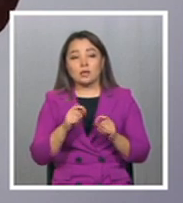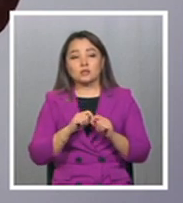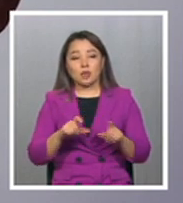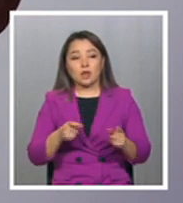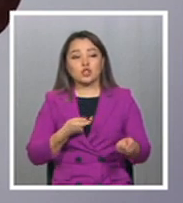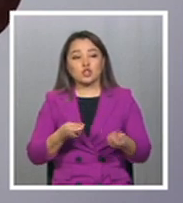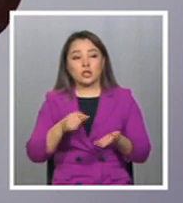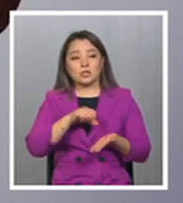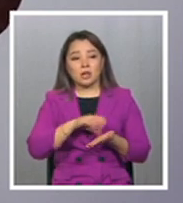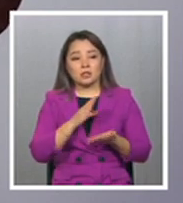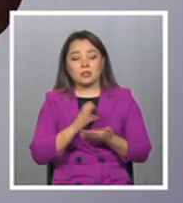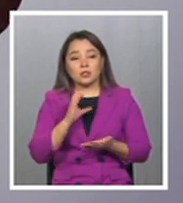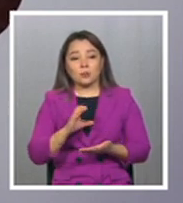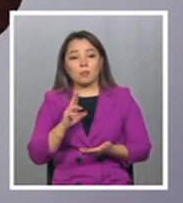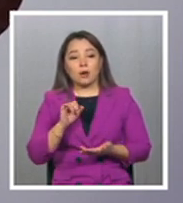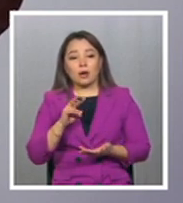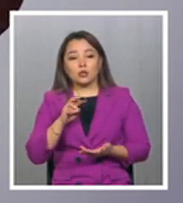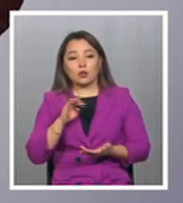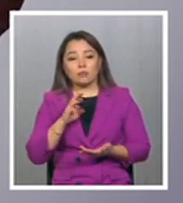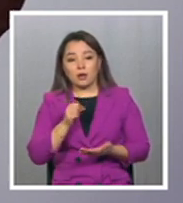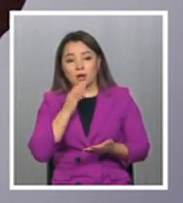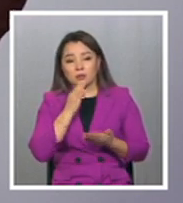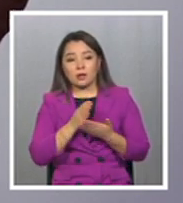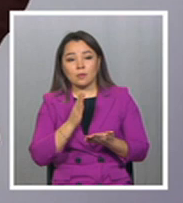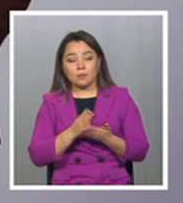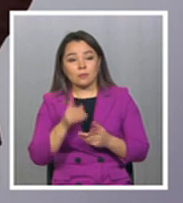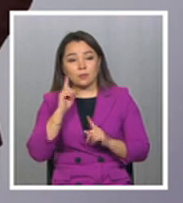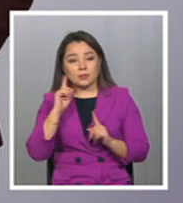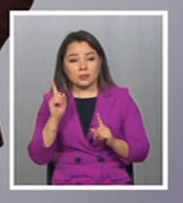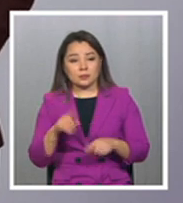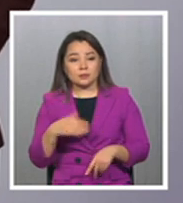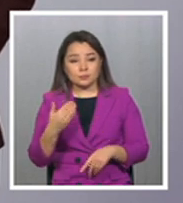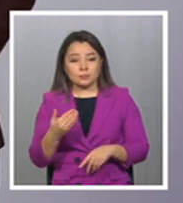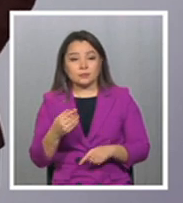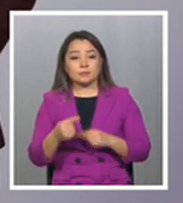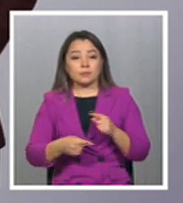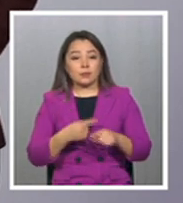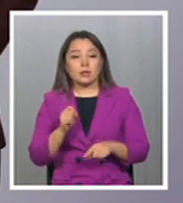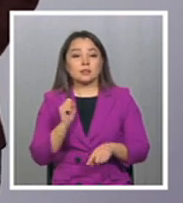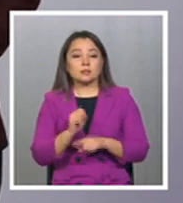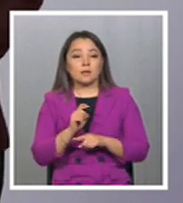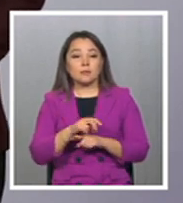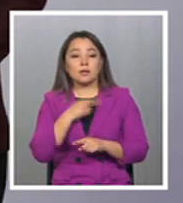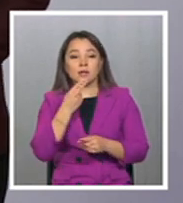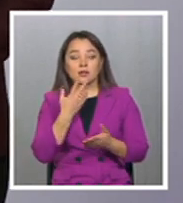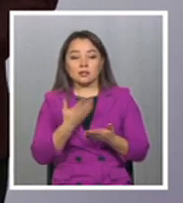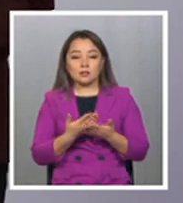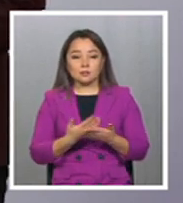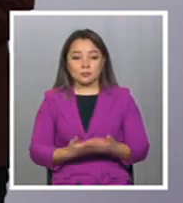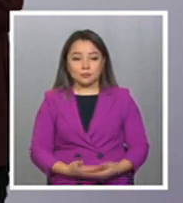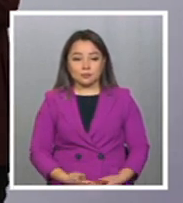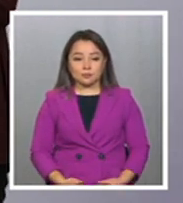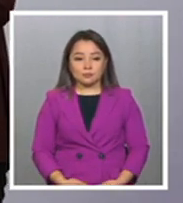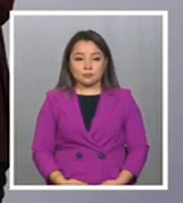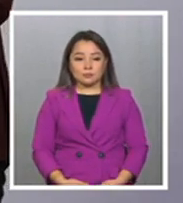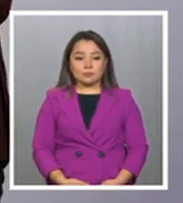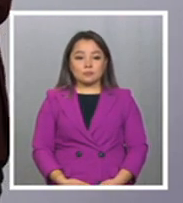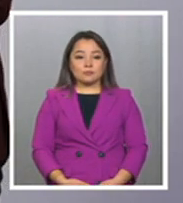жетекшісі Сәбира Майханова болғанын білдік. Келесі тапсырмаға назар аударыңыздар.